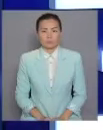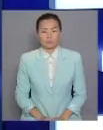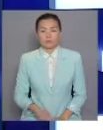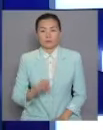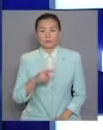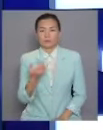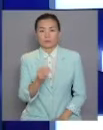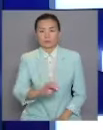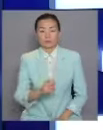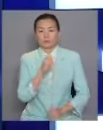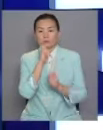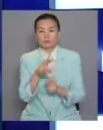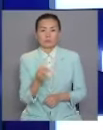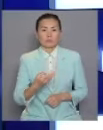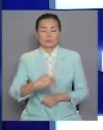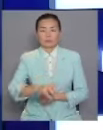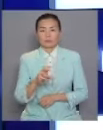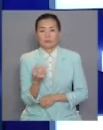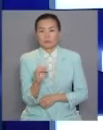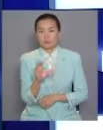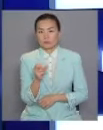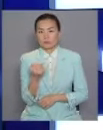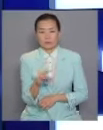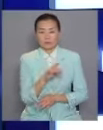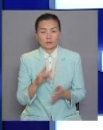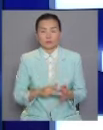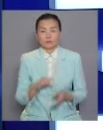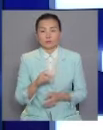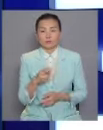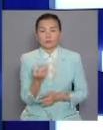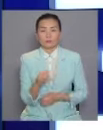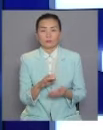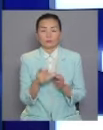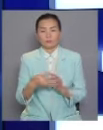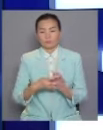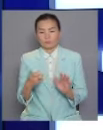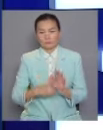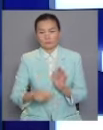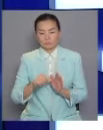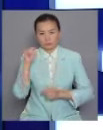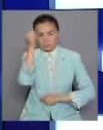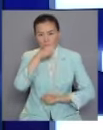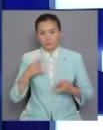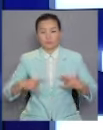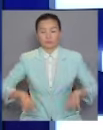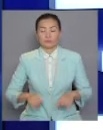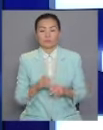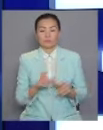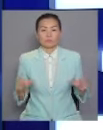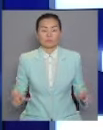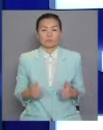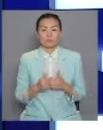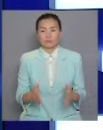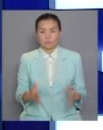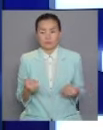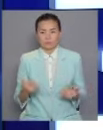Таңдайлық түлектер тартуы Махамбет ауданы Бақсай ауылдық округінің орталығы Таңдай ауылының 1986 жылы туған түлектері мектеп